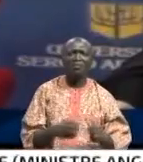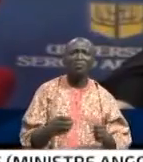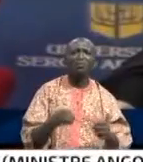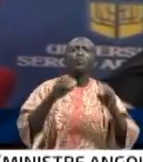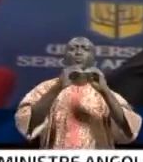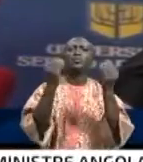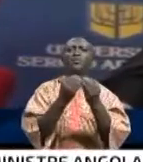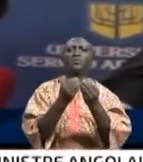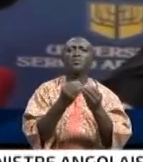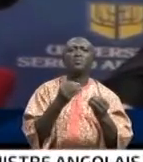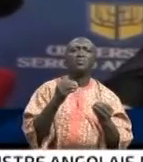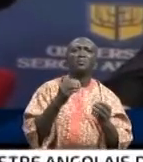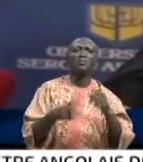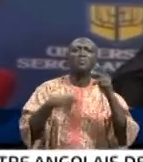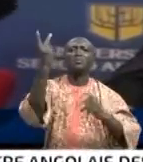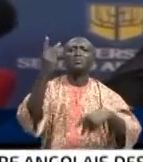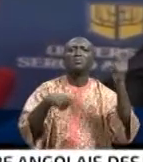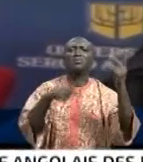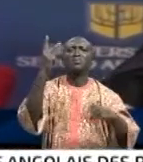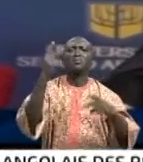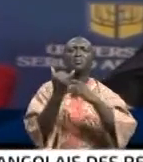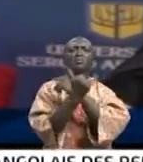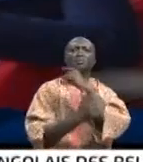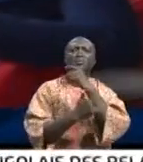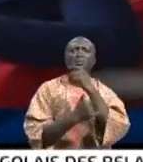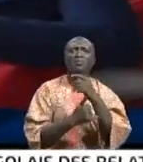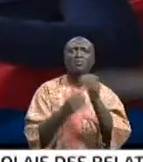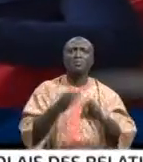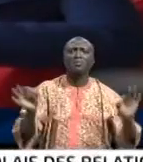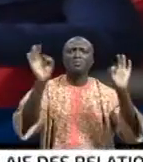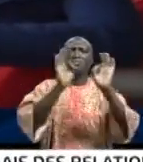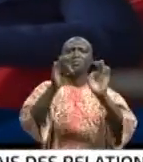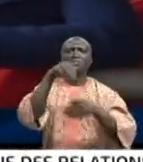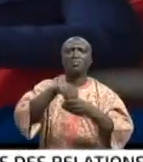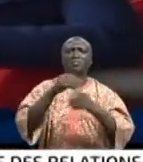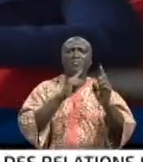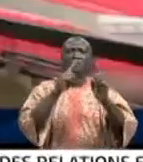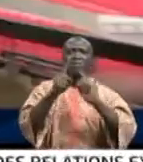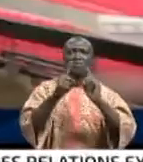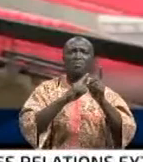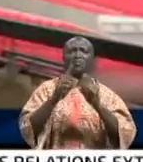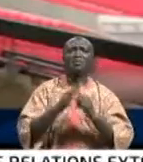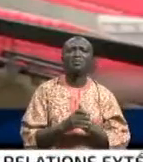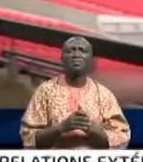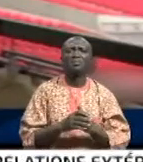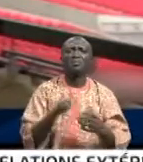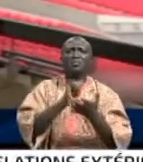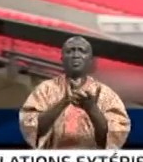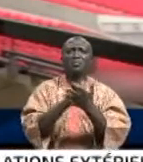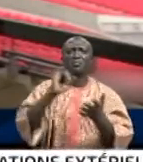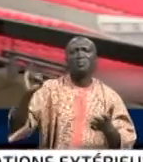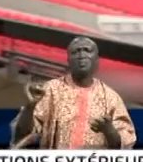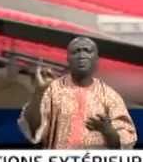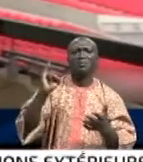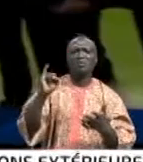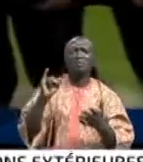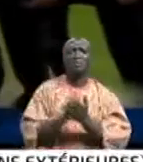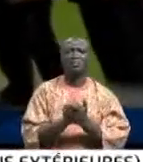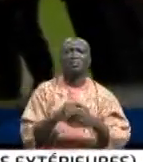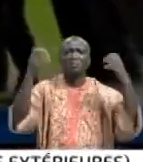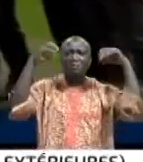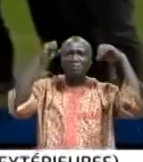plusieurs pays construit en point fondamental dans un autre entretien publié par l'AFP ce jeudi Infantino